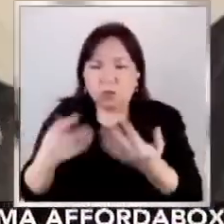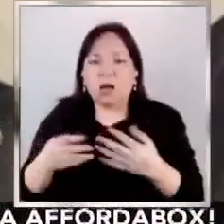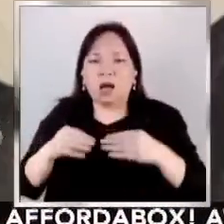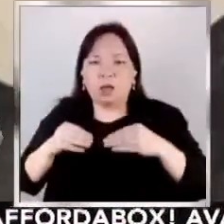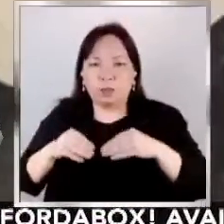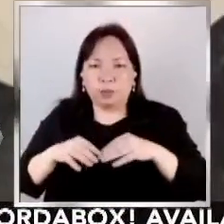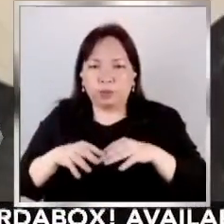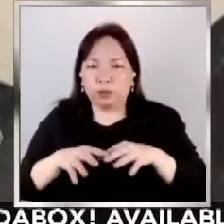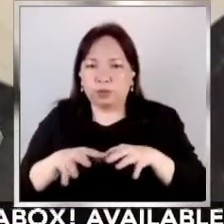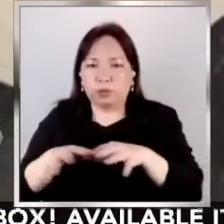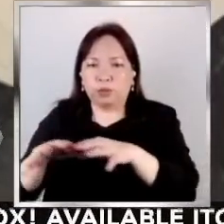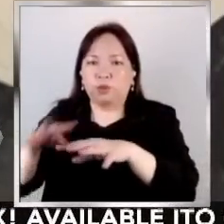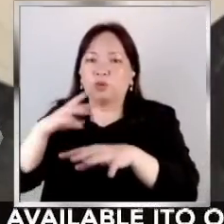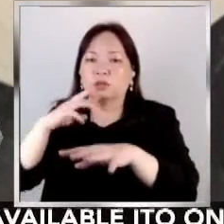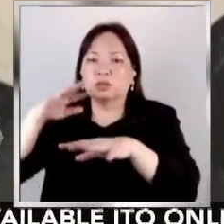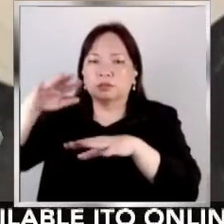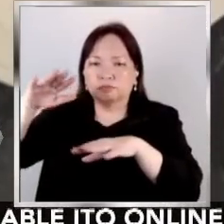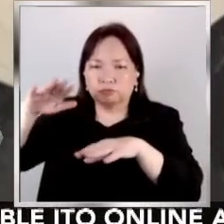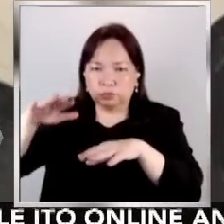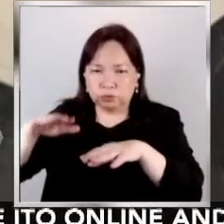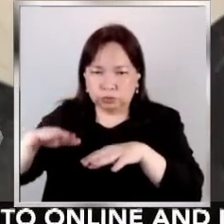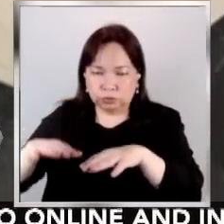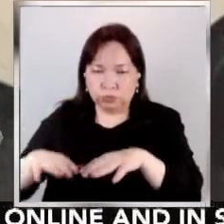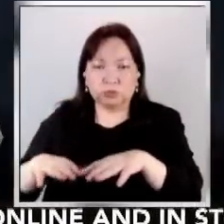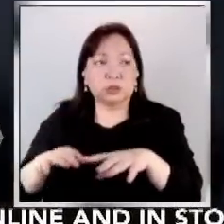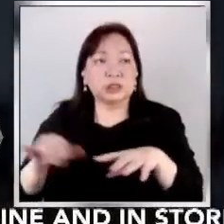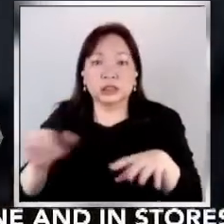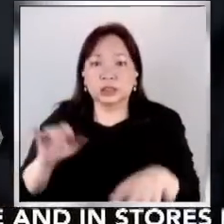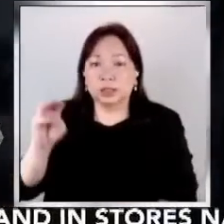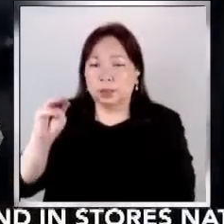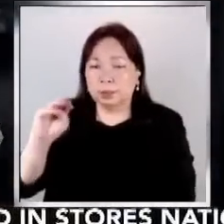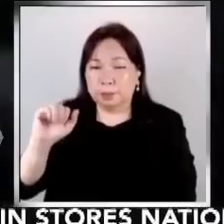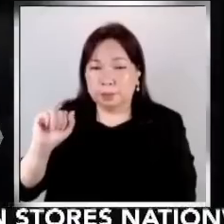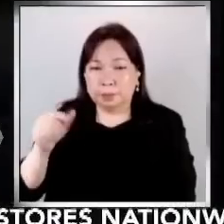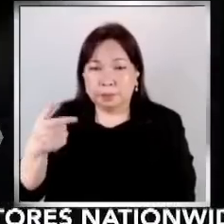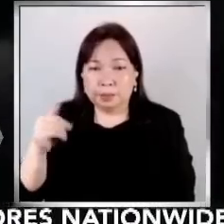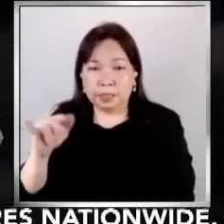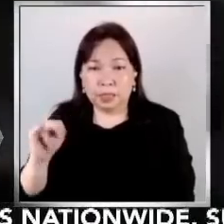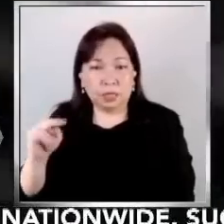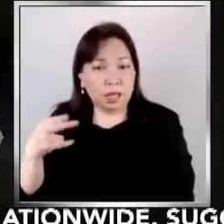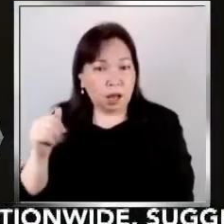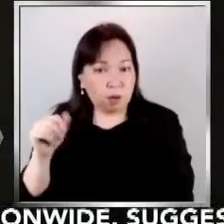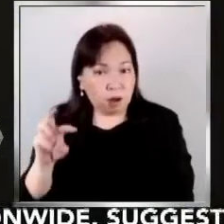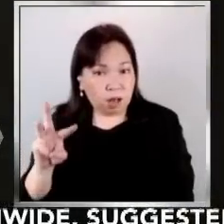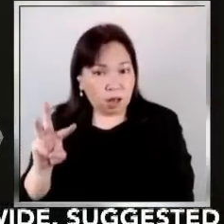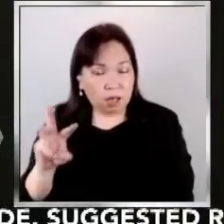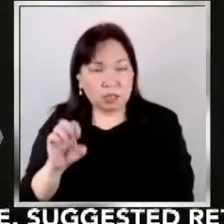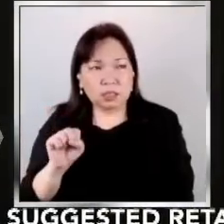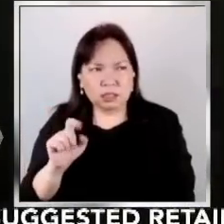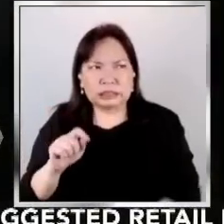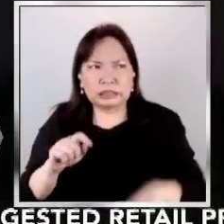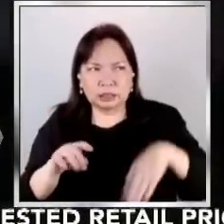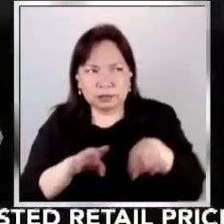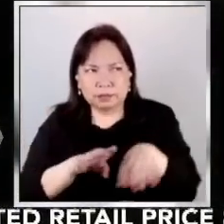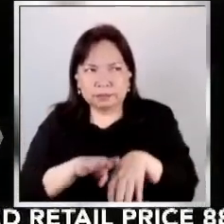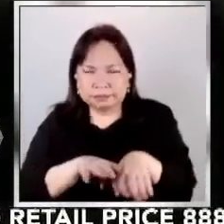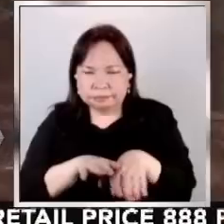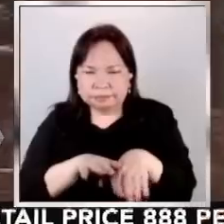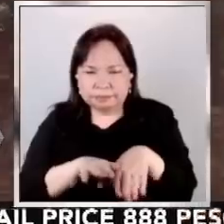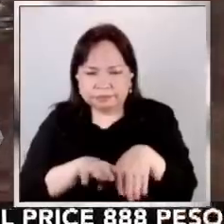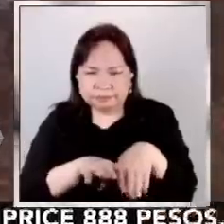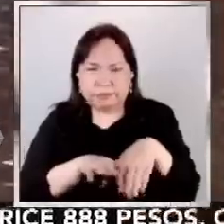araw. Sa Maginhawa Street hanggang gutter ang baha, animoy ilog naman ang binaybay ng motoristang ito sa elliptical